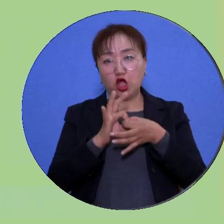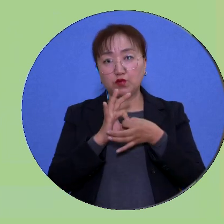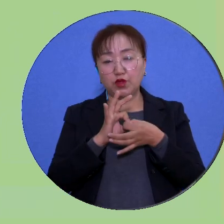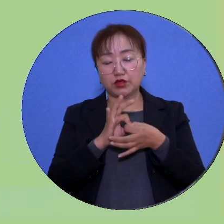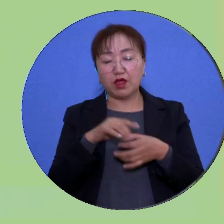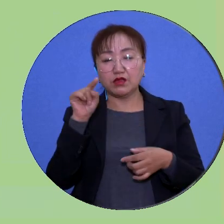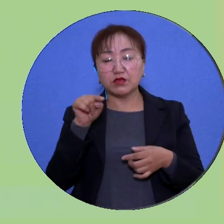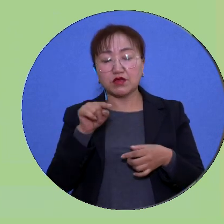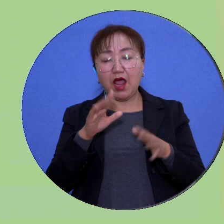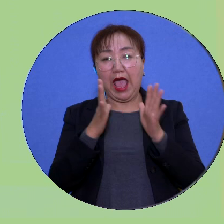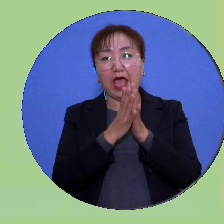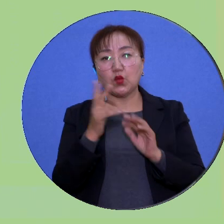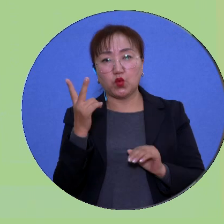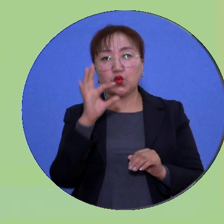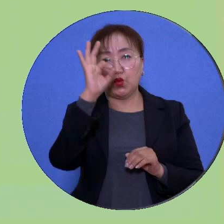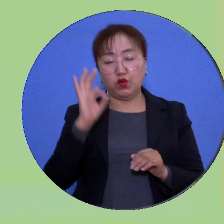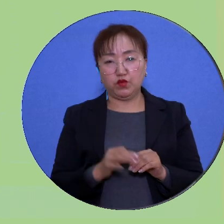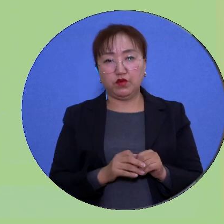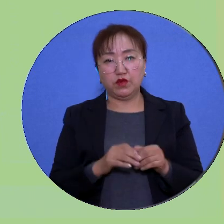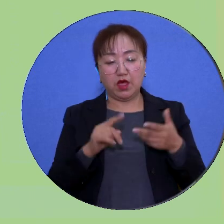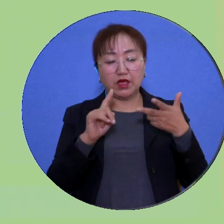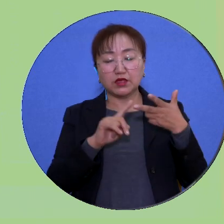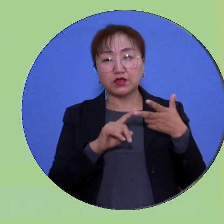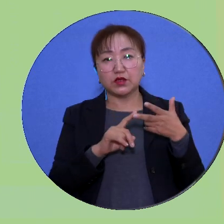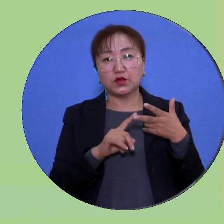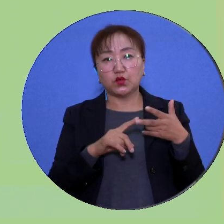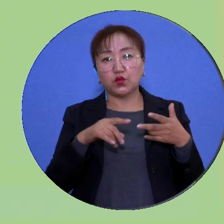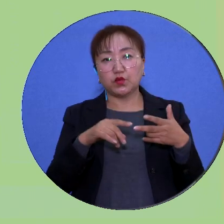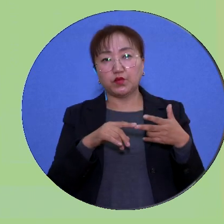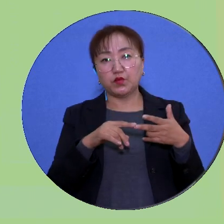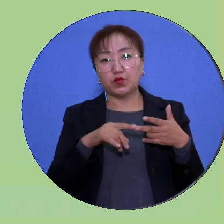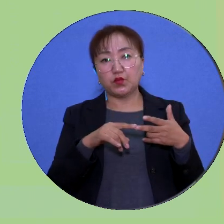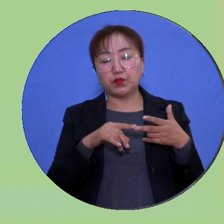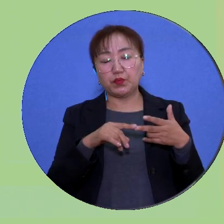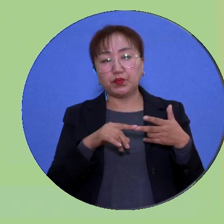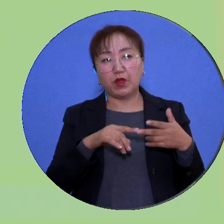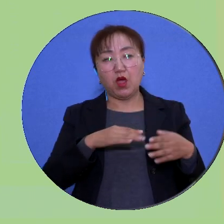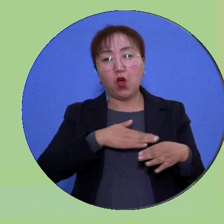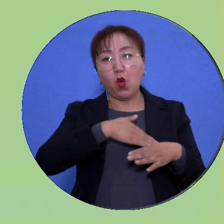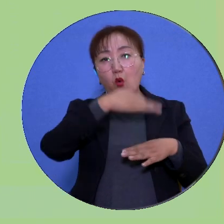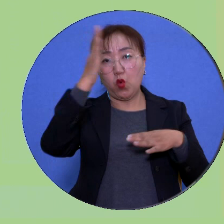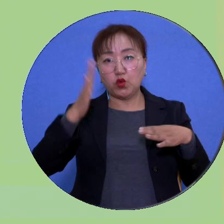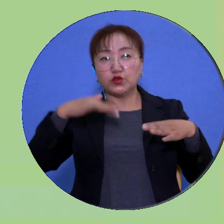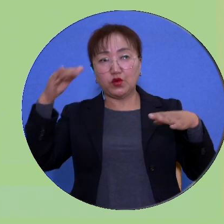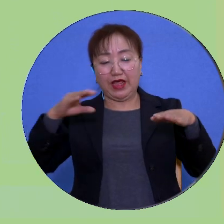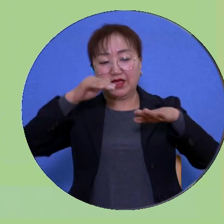པའི ཁེ འབྱི བ ཁེལ